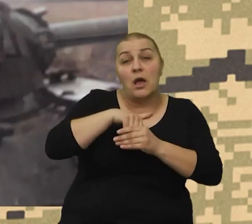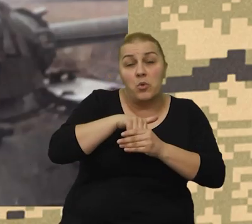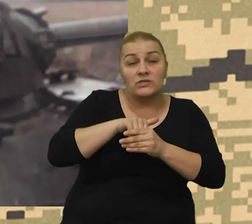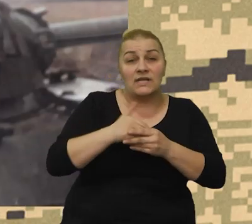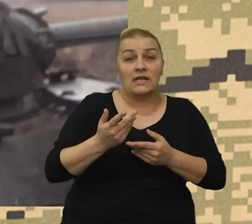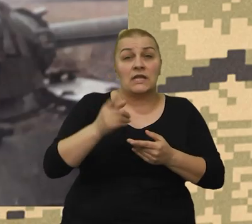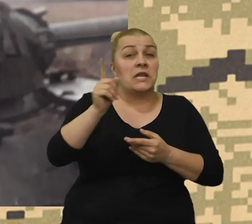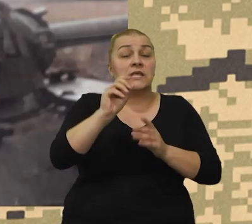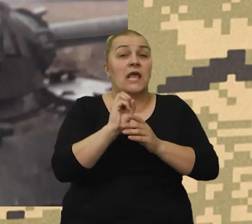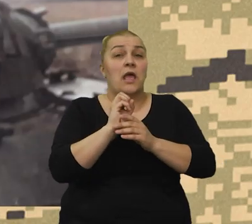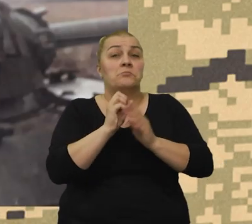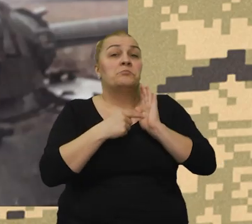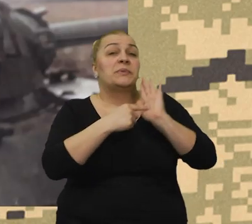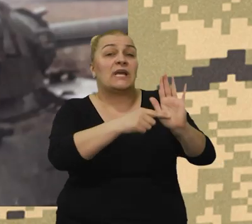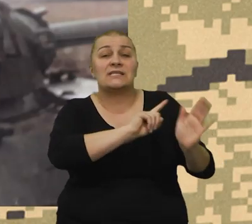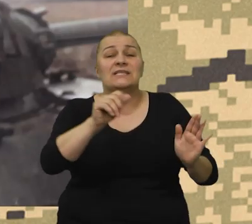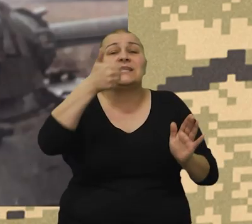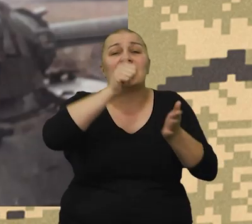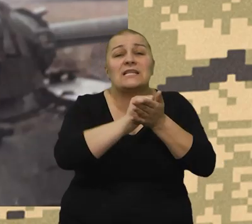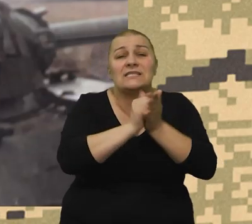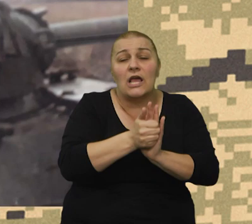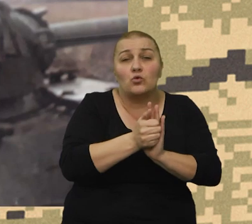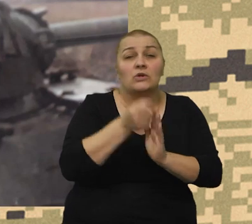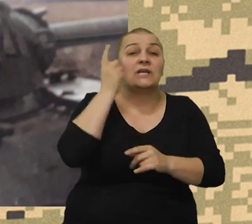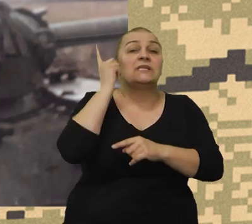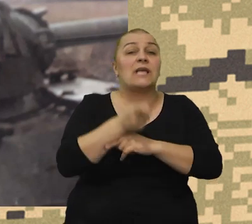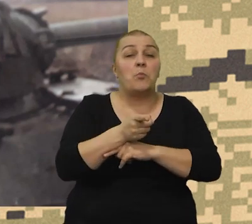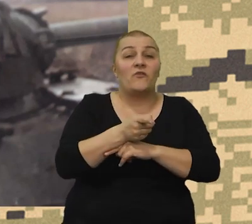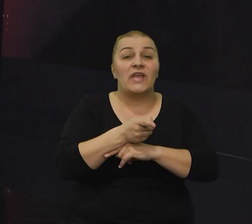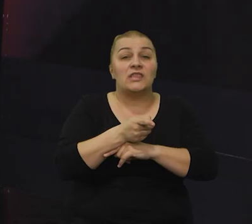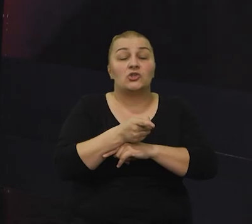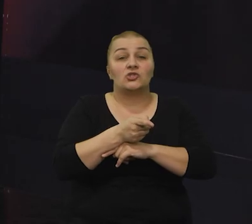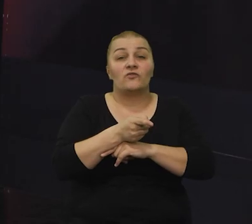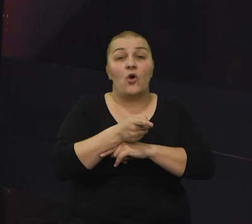djelatnik, niti nije prikazan ni jedan sekund zapovjedništvo